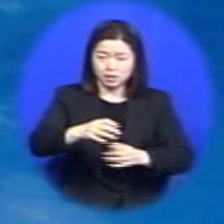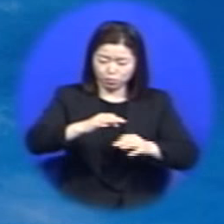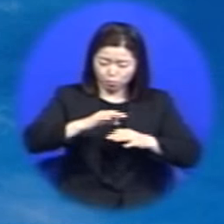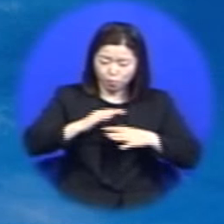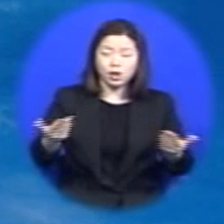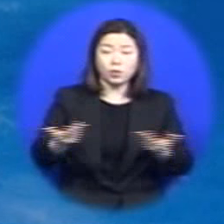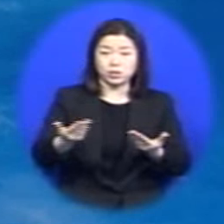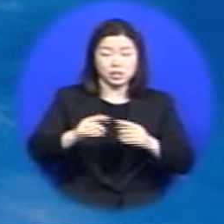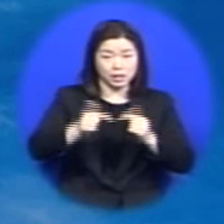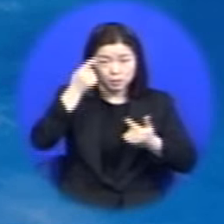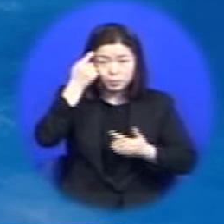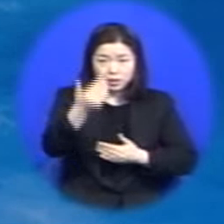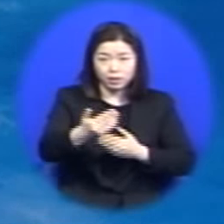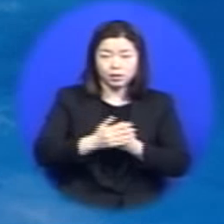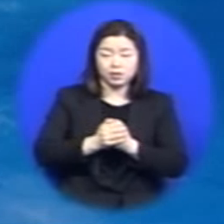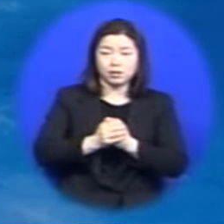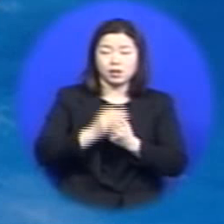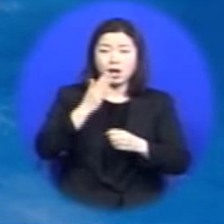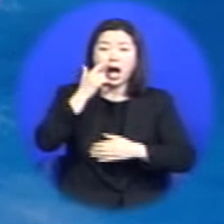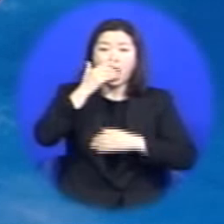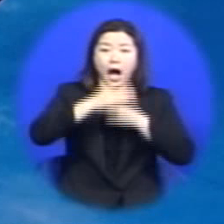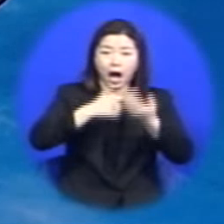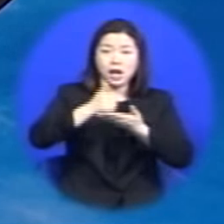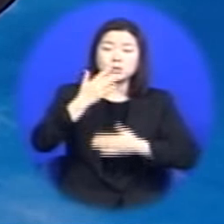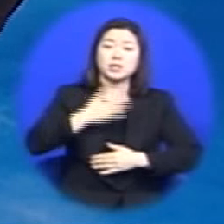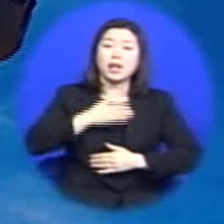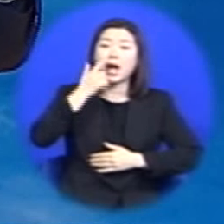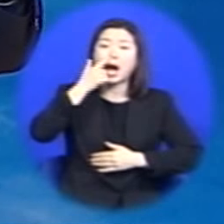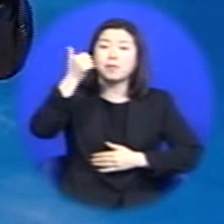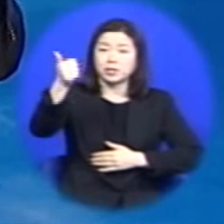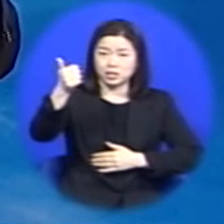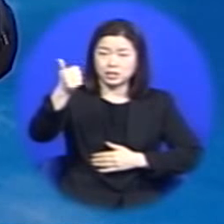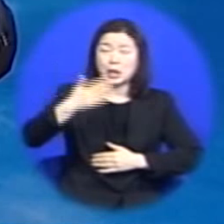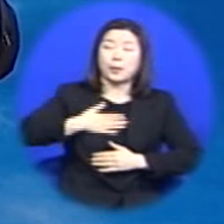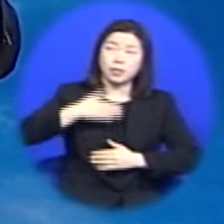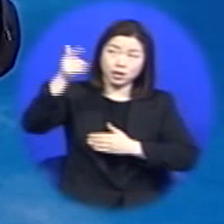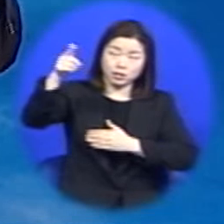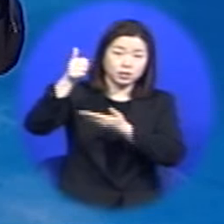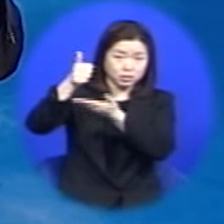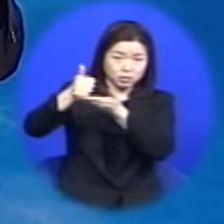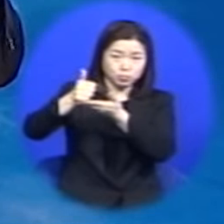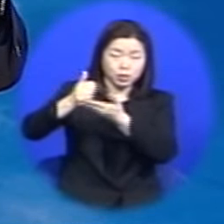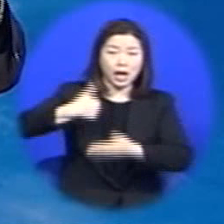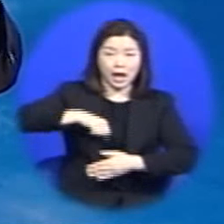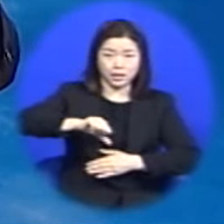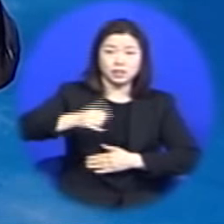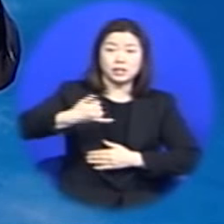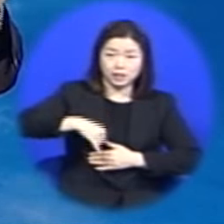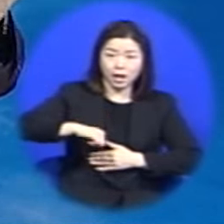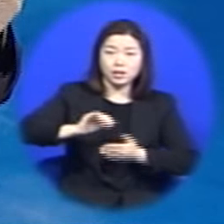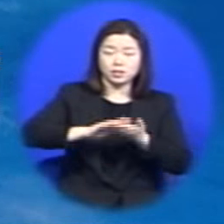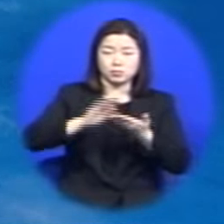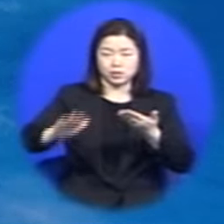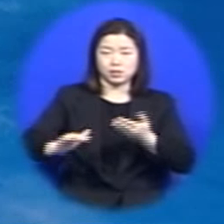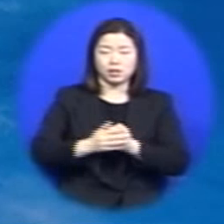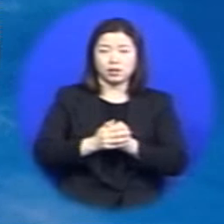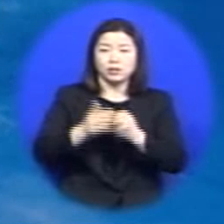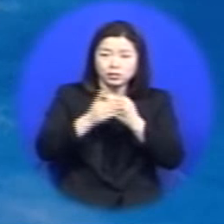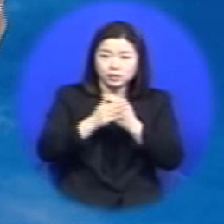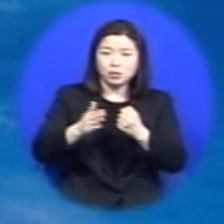일이잖아요. 하나님이 내 아버지세요. 나는 그분의 아들이라고요. 나는 그분의 딸이라고요.